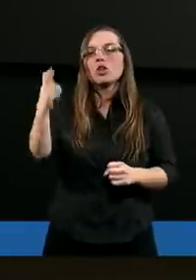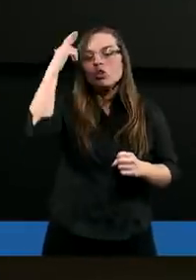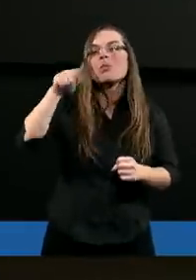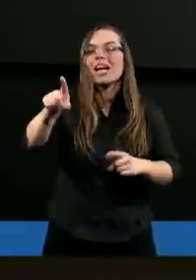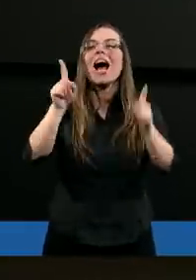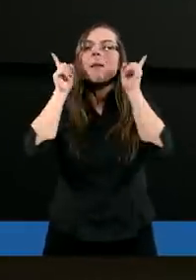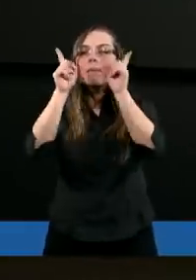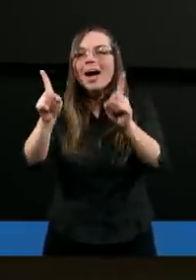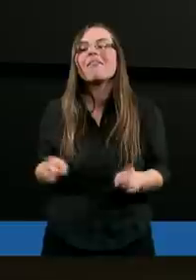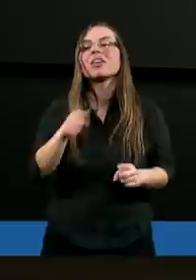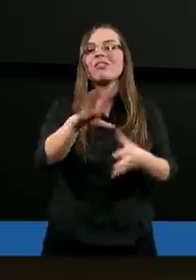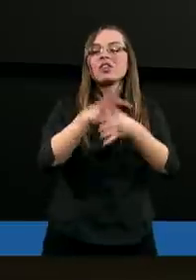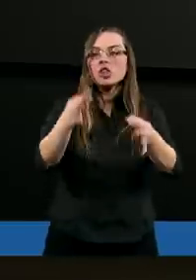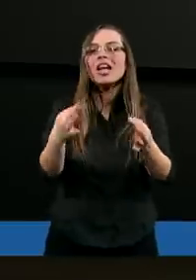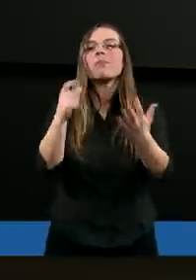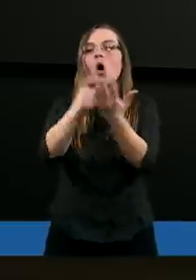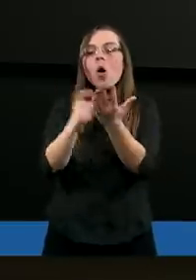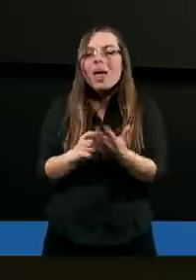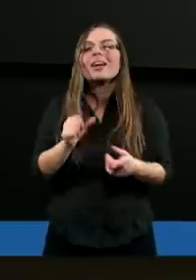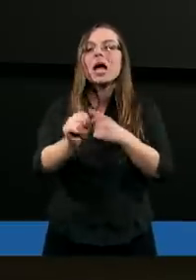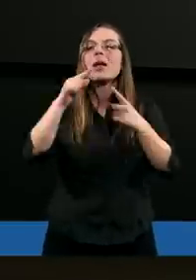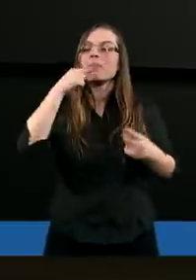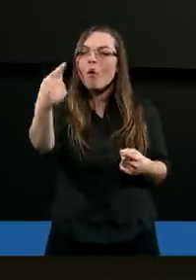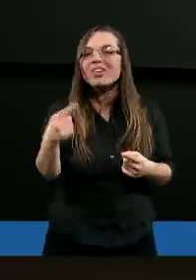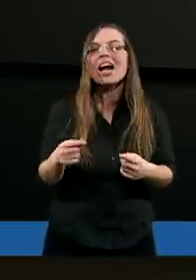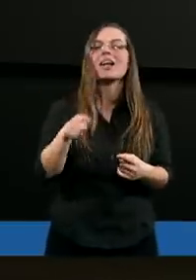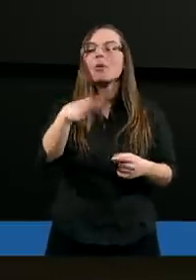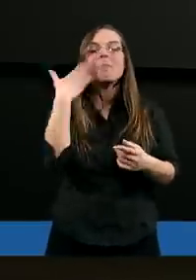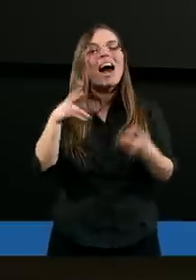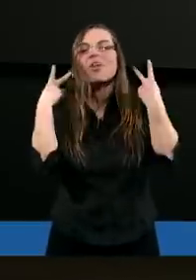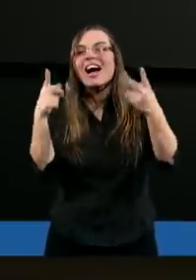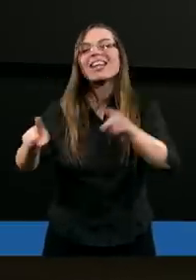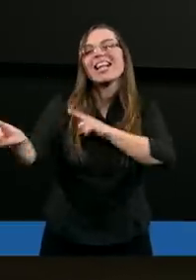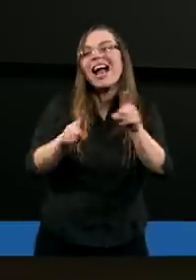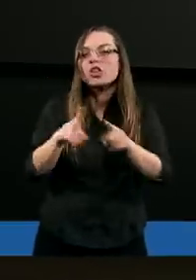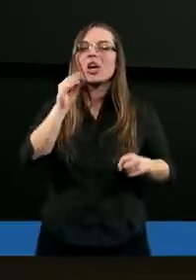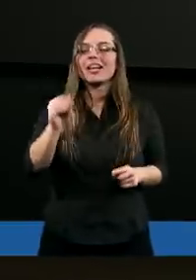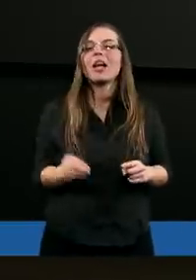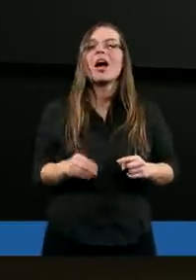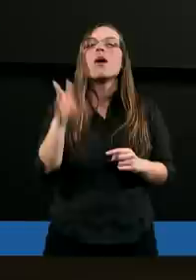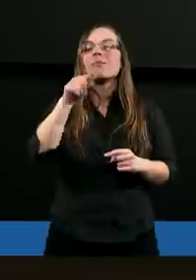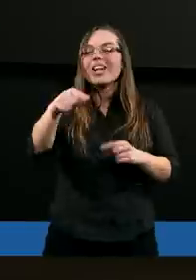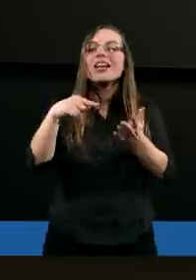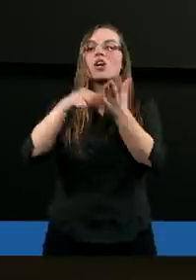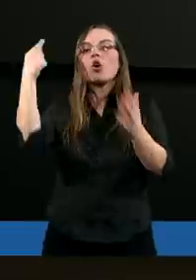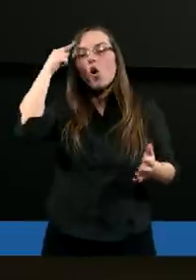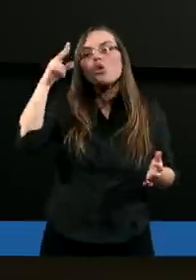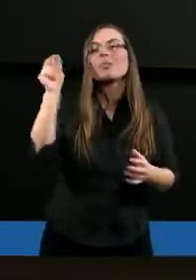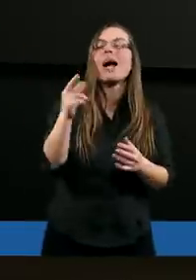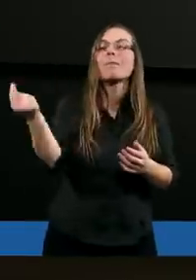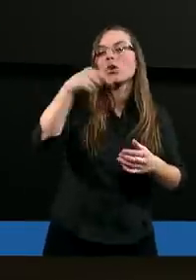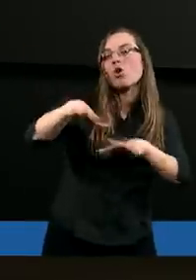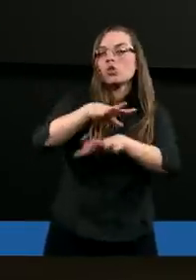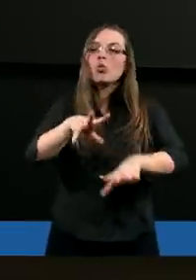ta prawda w tym szerszym kontekście, jak zostało to powiedziane, ma bardzo ważne znaczenie, bo wtedy rozumiemy, że kiedy przychodzi Duch